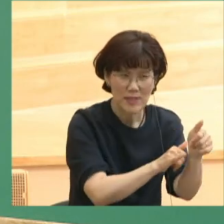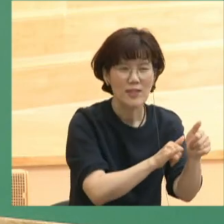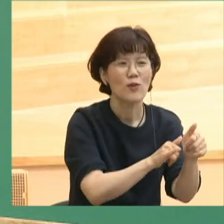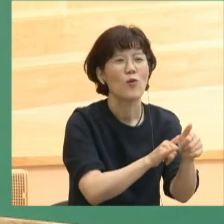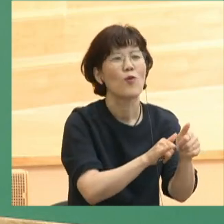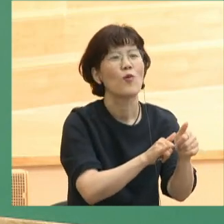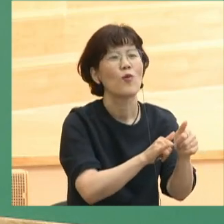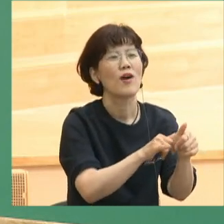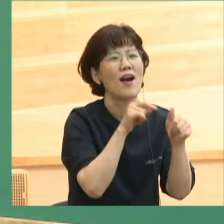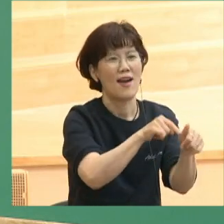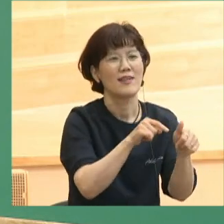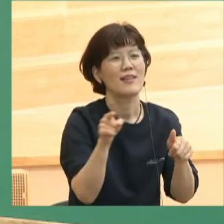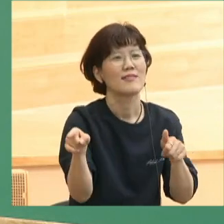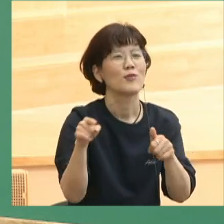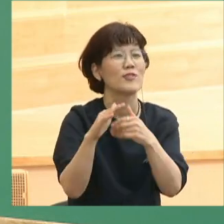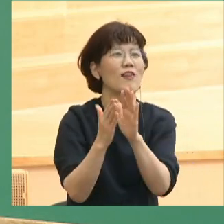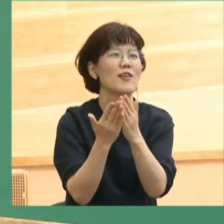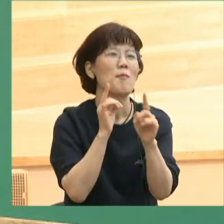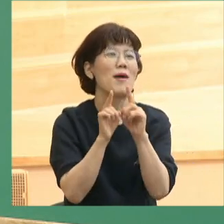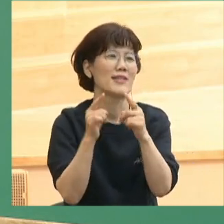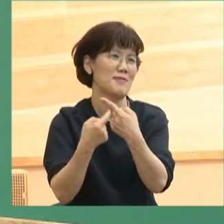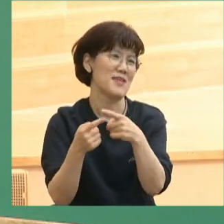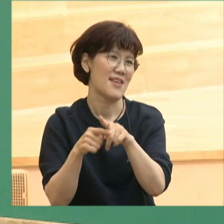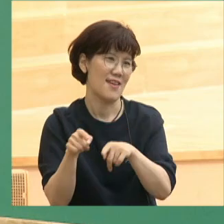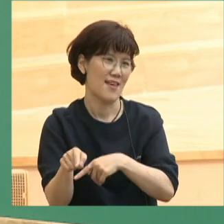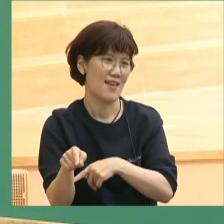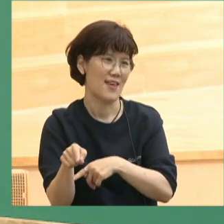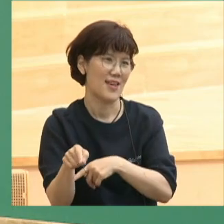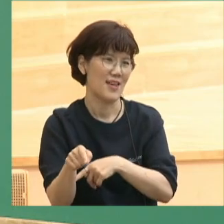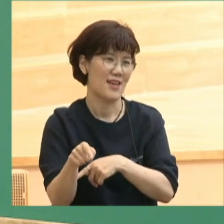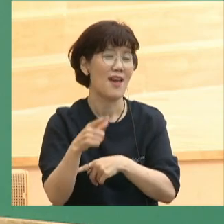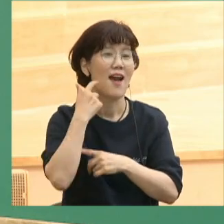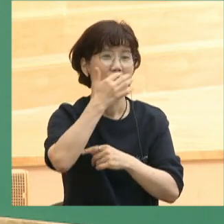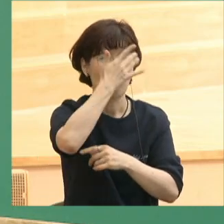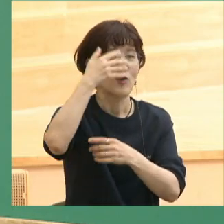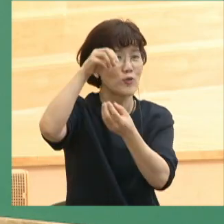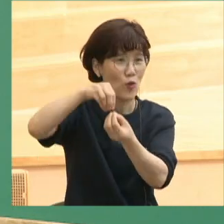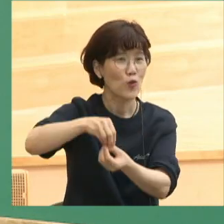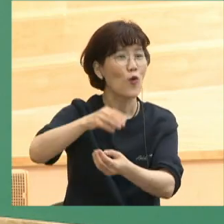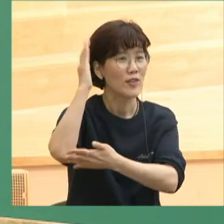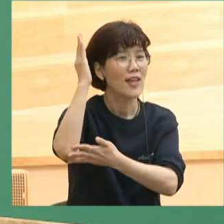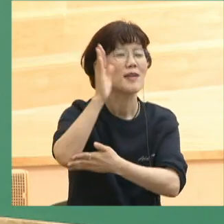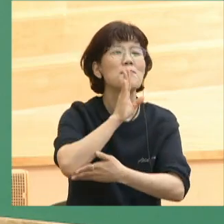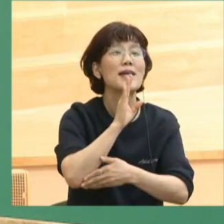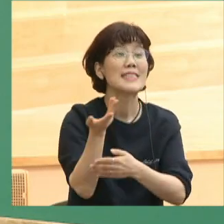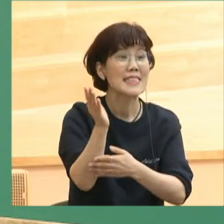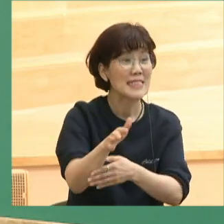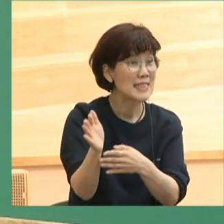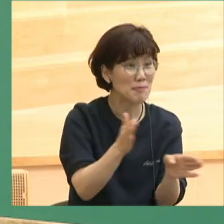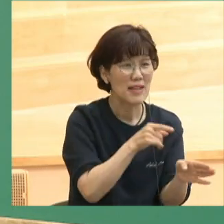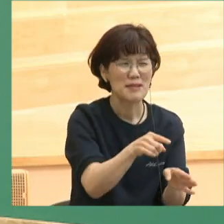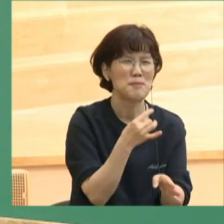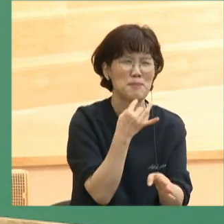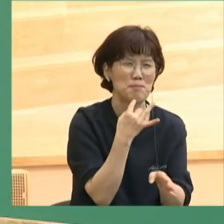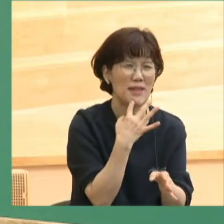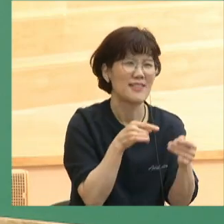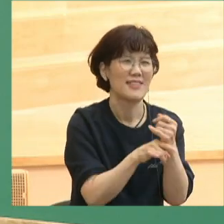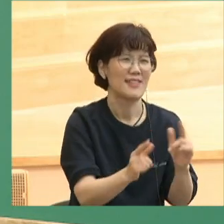그렇게만 이해했어요. 이것도 참 아름다운 전통은 맞아요. 근데 그것만을 의미하진